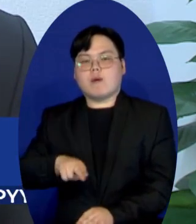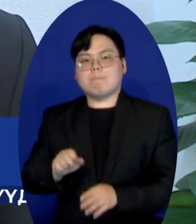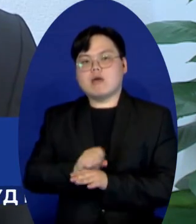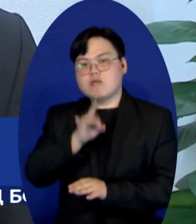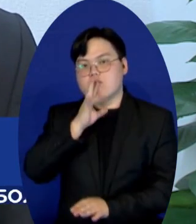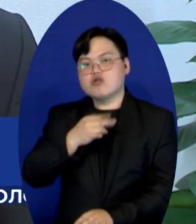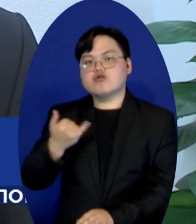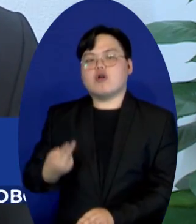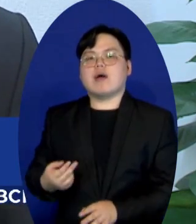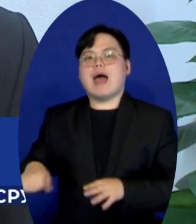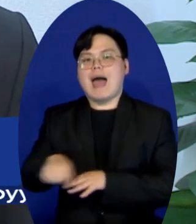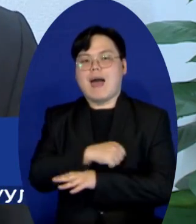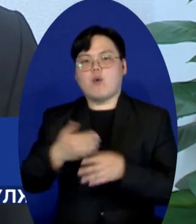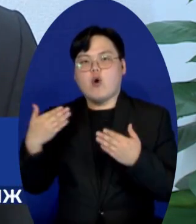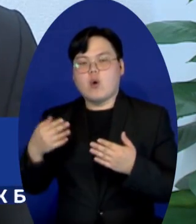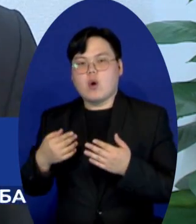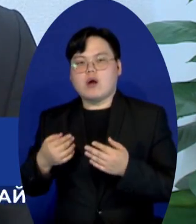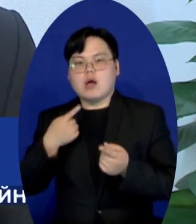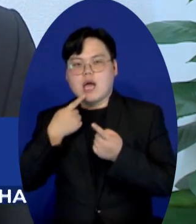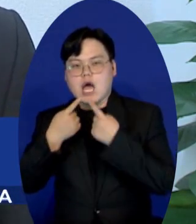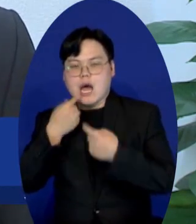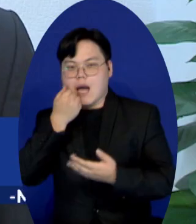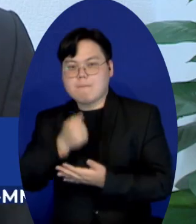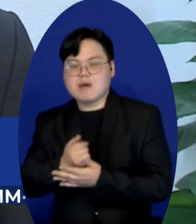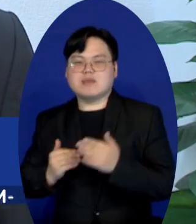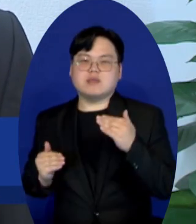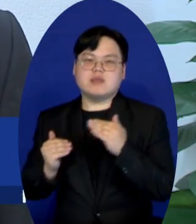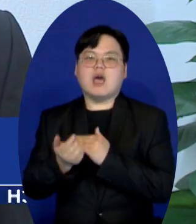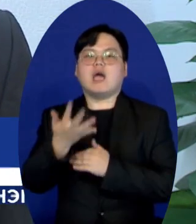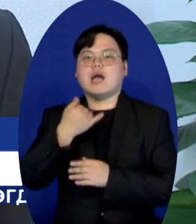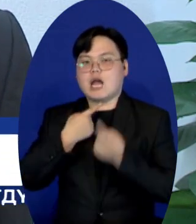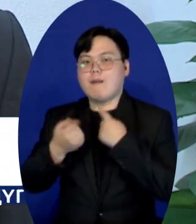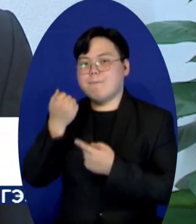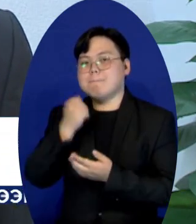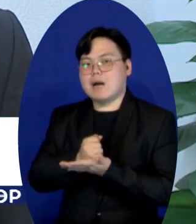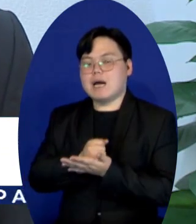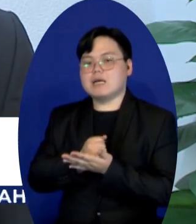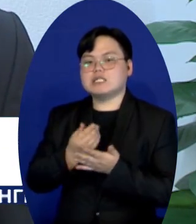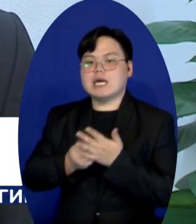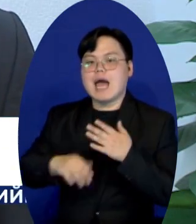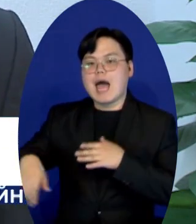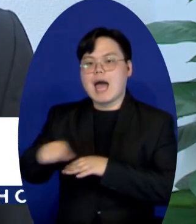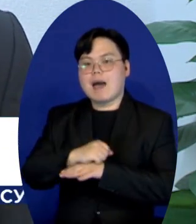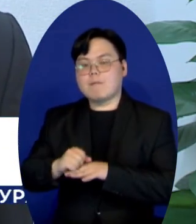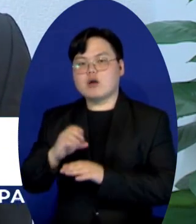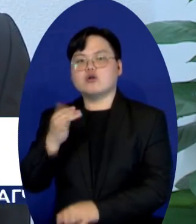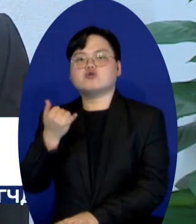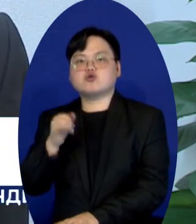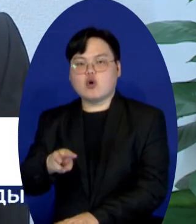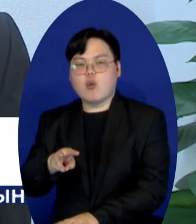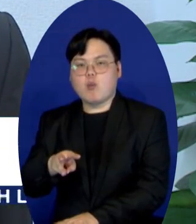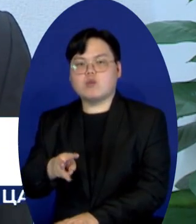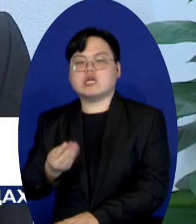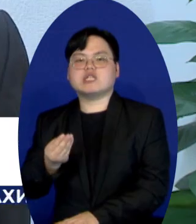урлаас бол тогтоож дээд хязгаар баталдаг. Аймаг сумдын иргэдийн урлаас бол. Тэгэхээр тухайн аймаг сумдад хичнээн килограмм